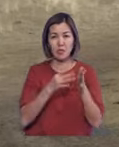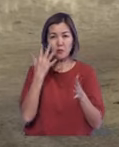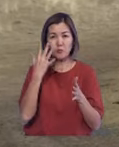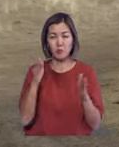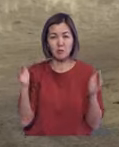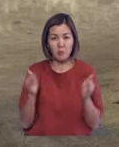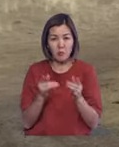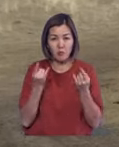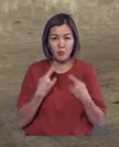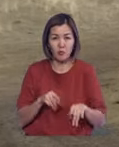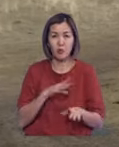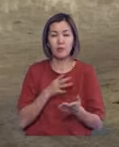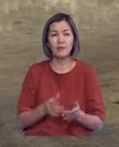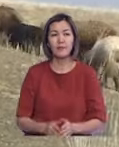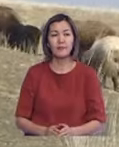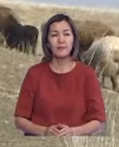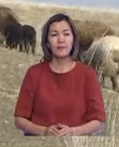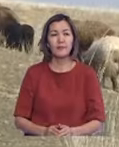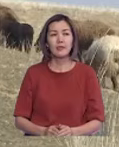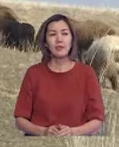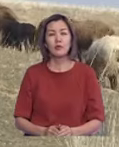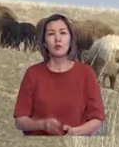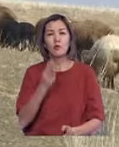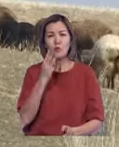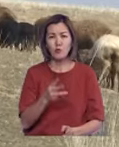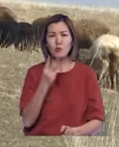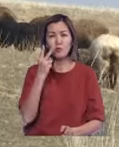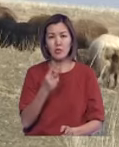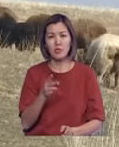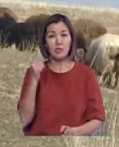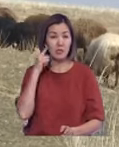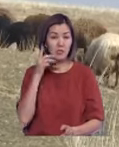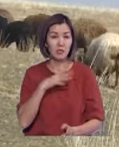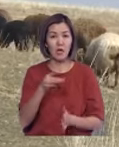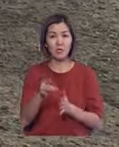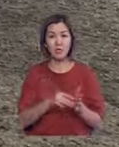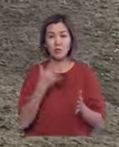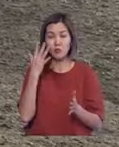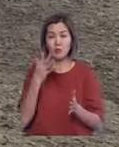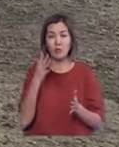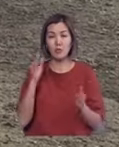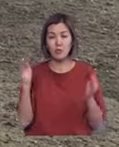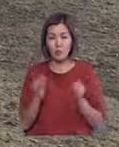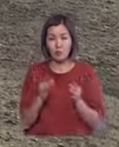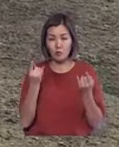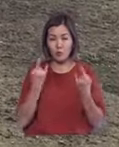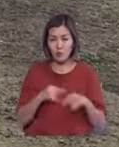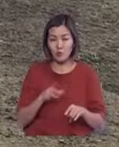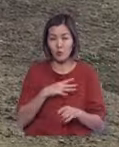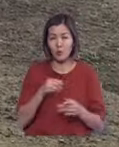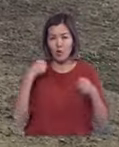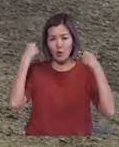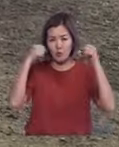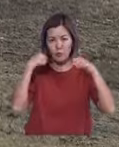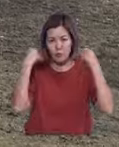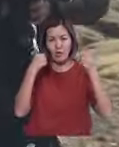Қой ішем деді, 4 қозы төлді дегенді еститінбіз. Бірақ бірден 5 қозы тапты деген сирек кездесетін жағдай. Қазақ халқы ұсақ малдың егіз